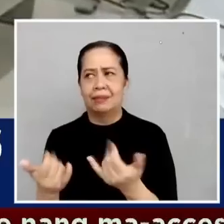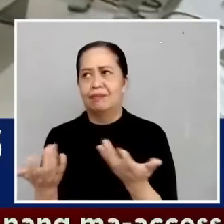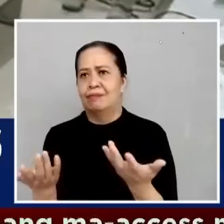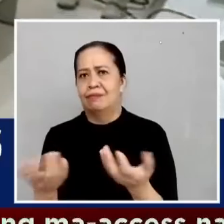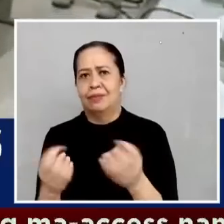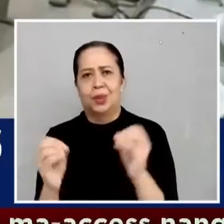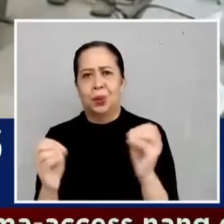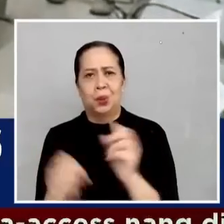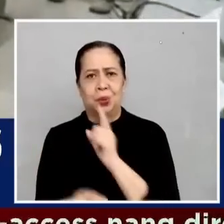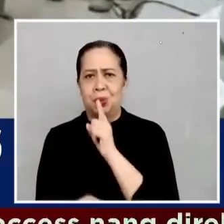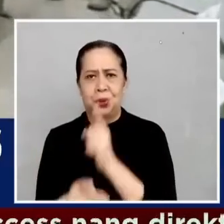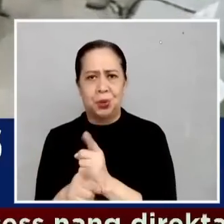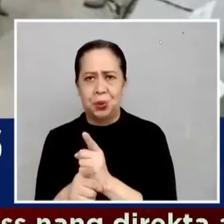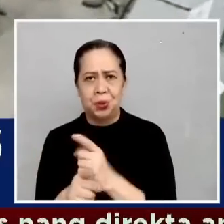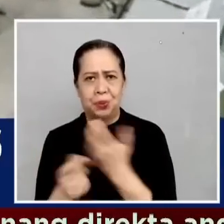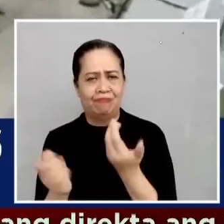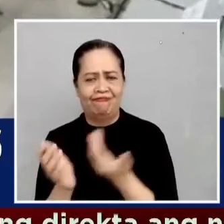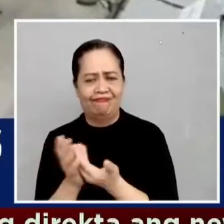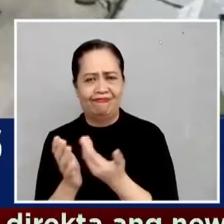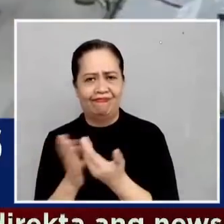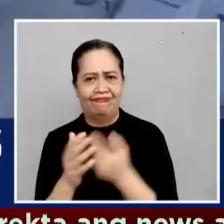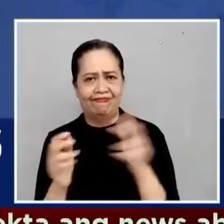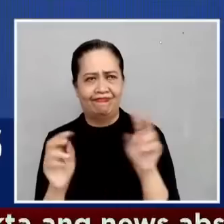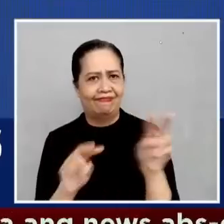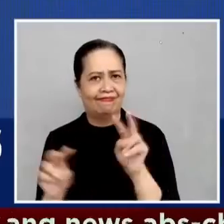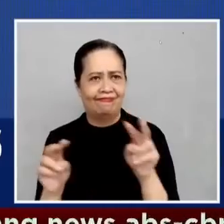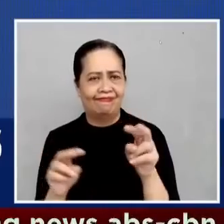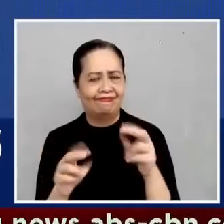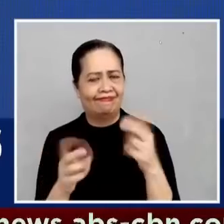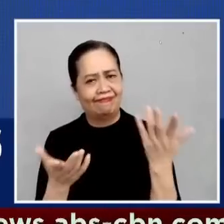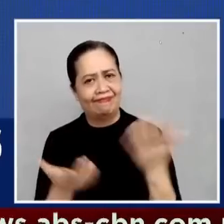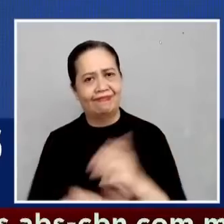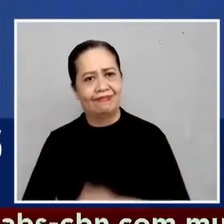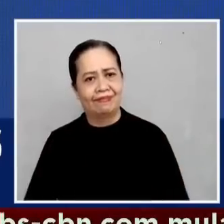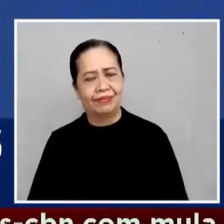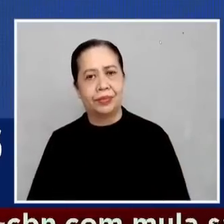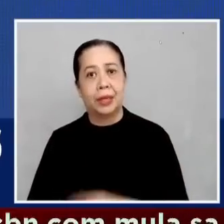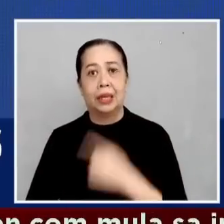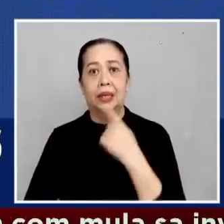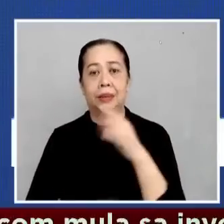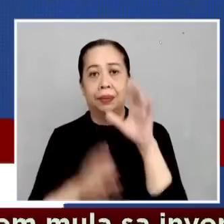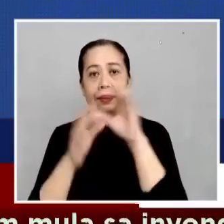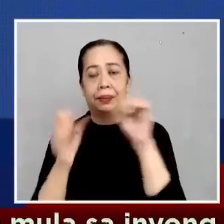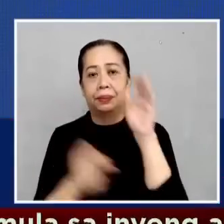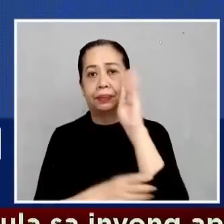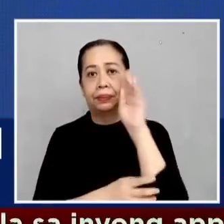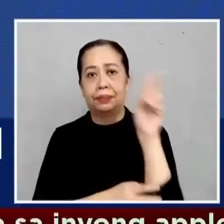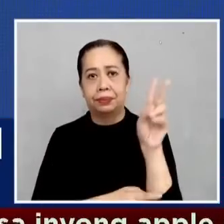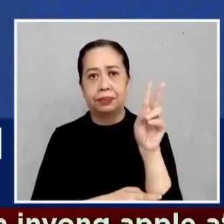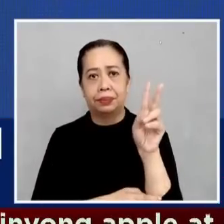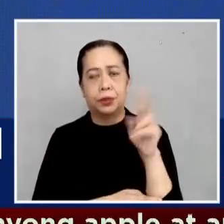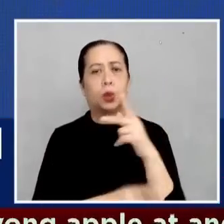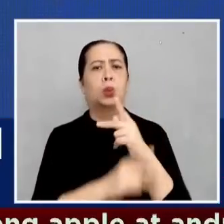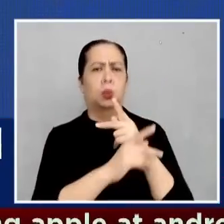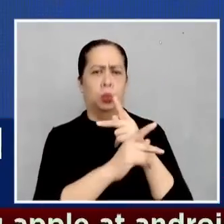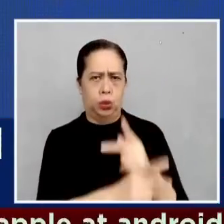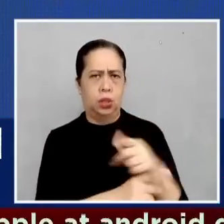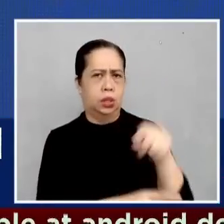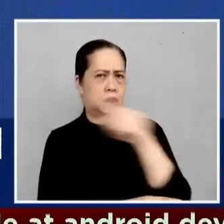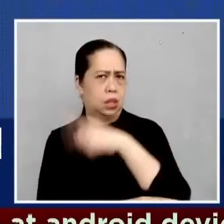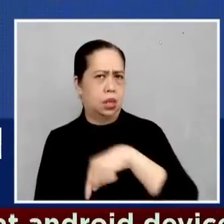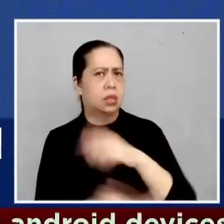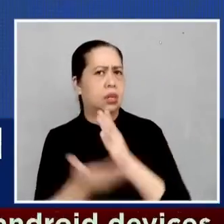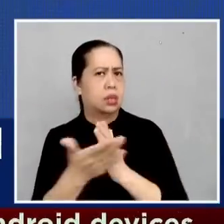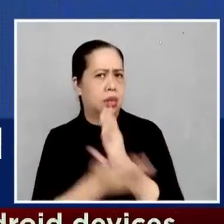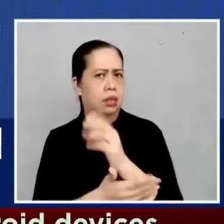real visible action. Nauna nang sinabi ni Pangulong Marcos na poprotektahan niya ang karapatan ng